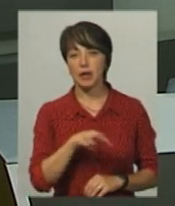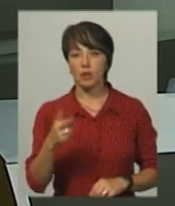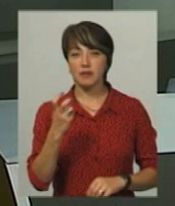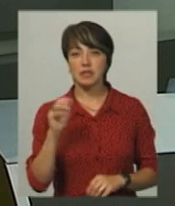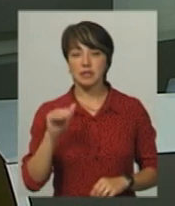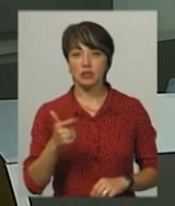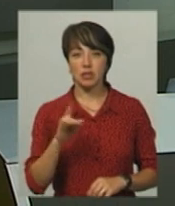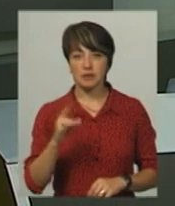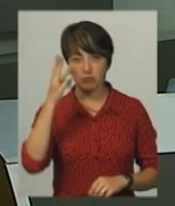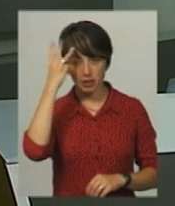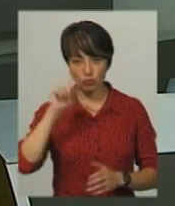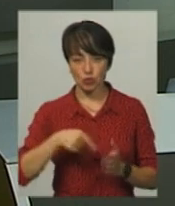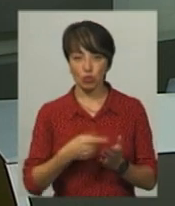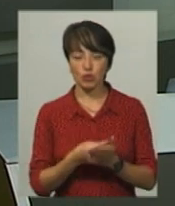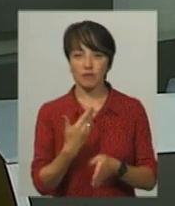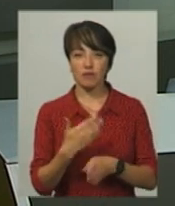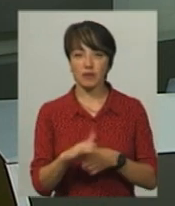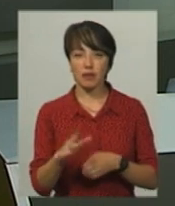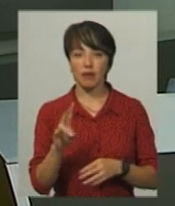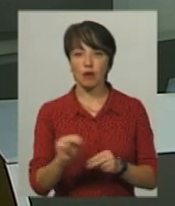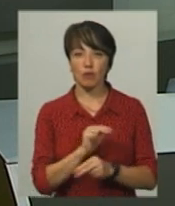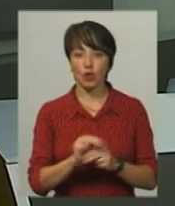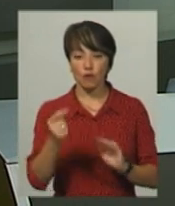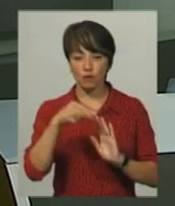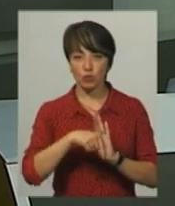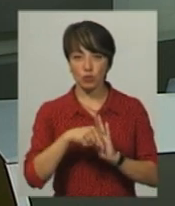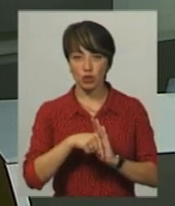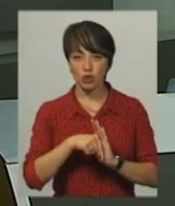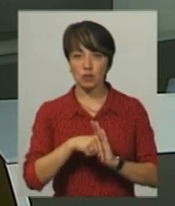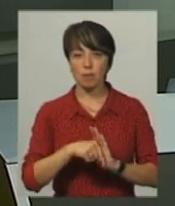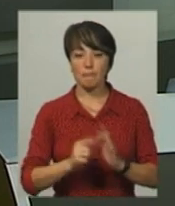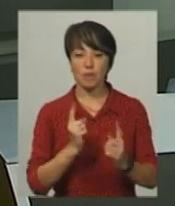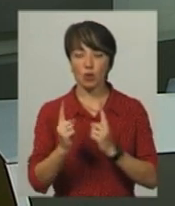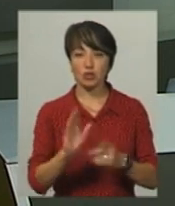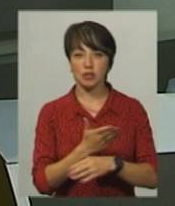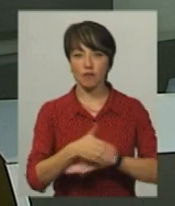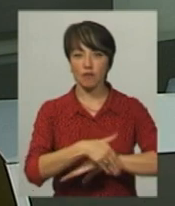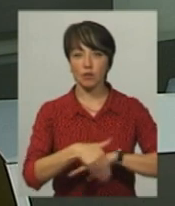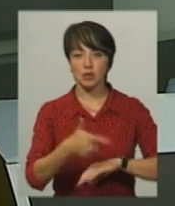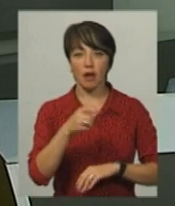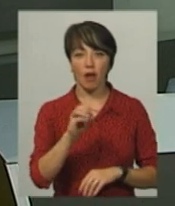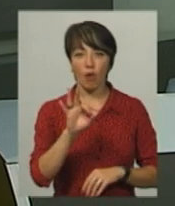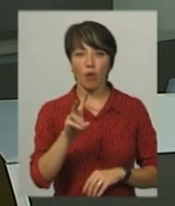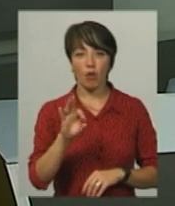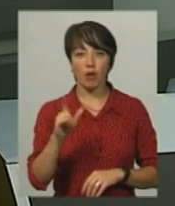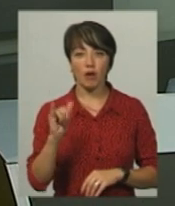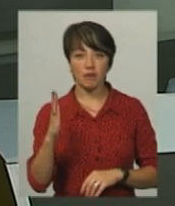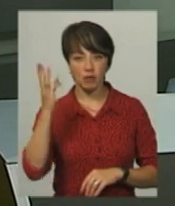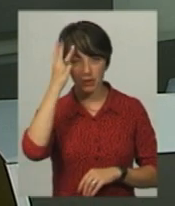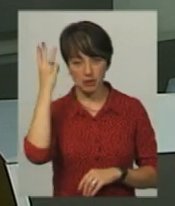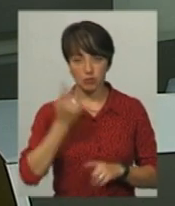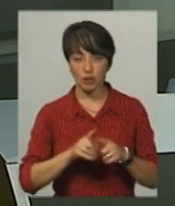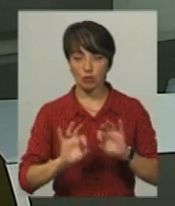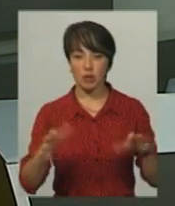1 200 000 гривень з Хмельницького міського бюджету витратили на ремонт внутрішньоквартального проїзду на частині вулиці Геологів обласного центру. Про